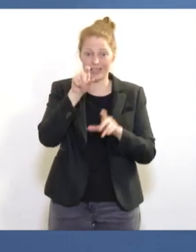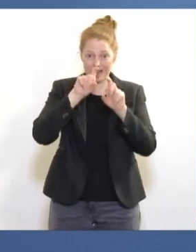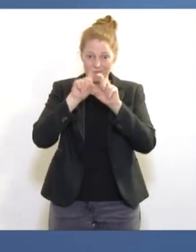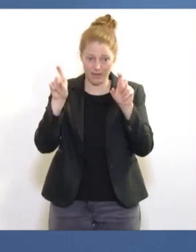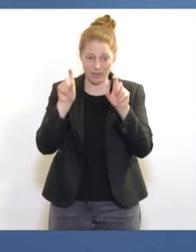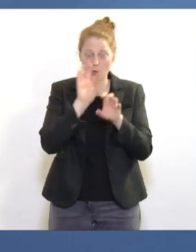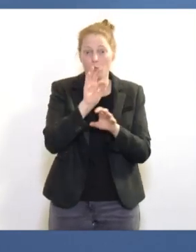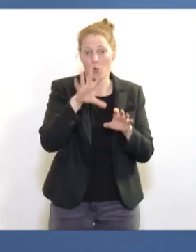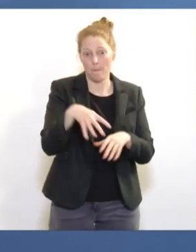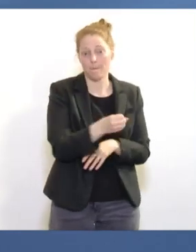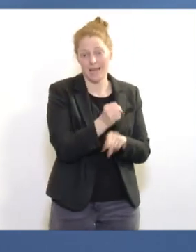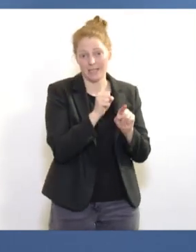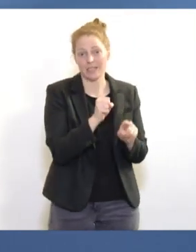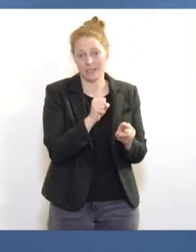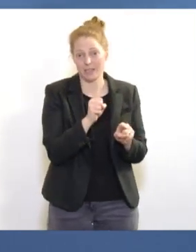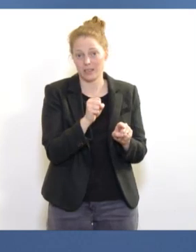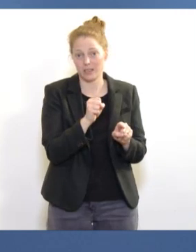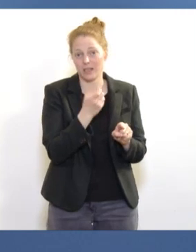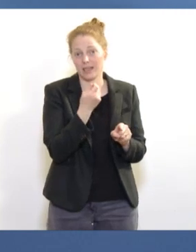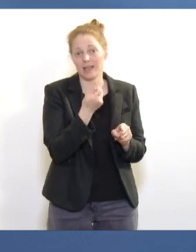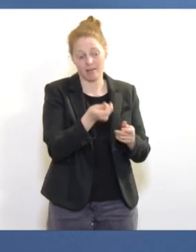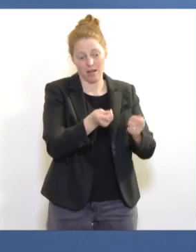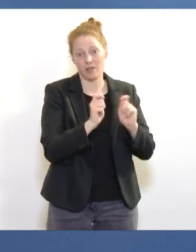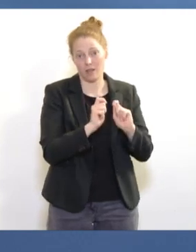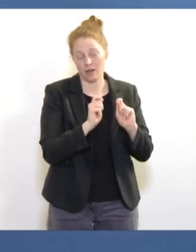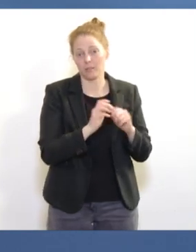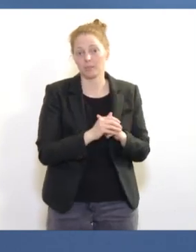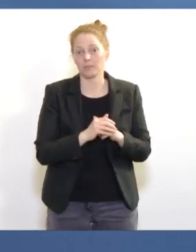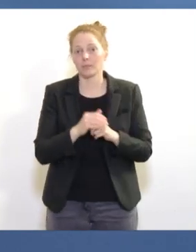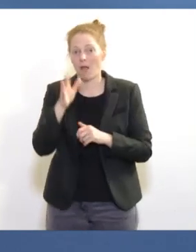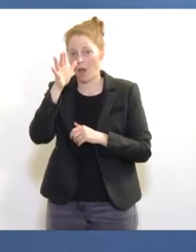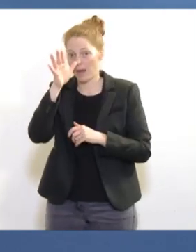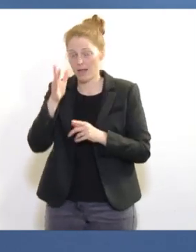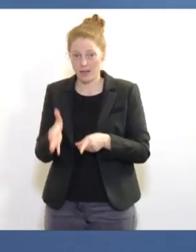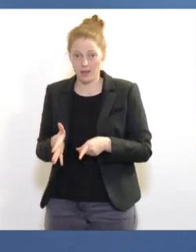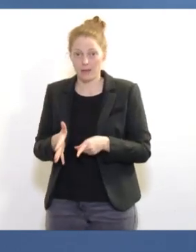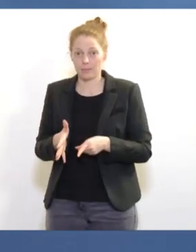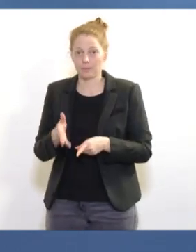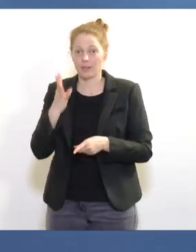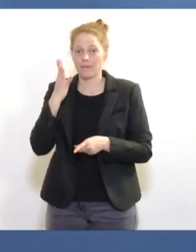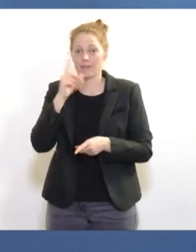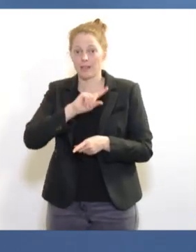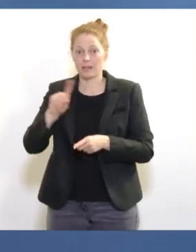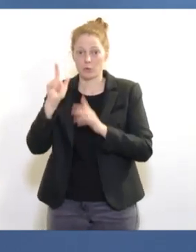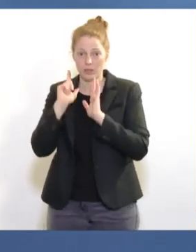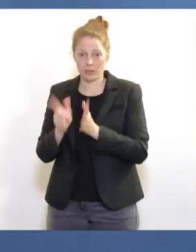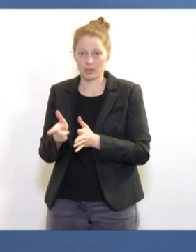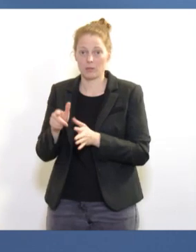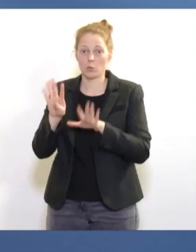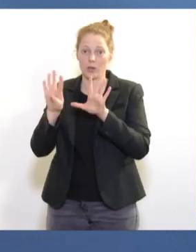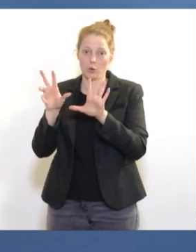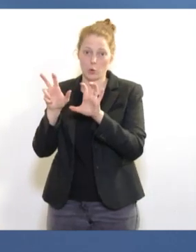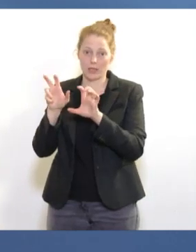für den Monat März eine Entschädigung gefroht hätten. Am Monat April sind wir bei